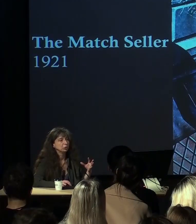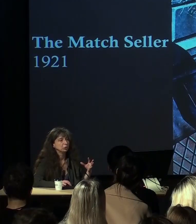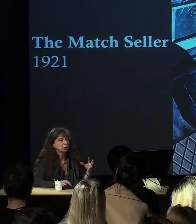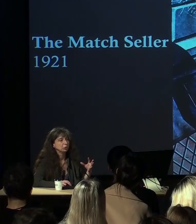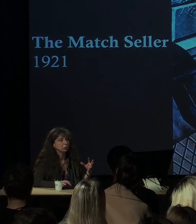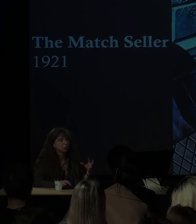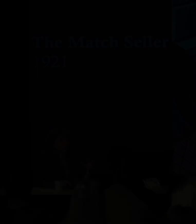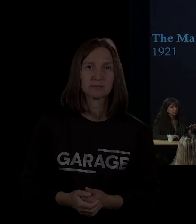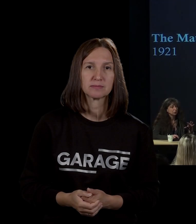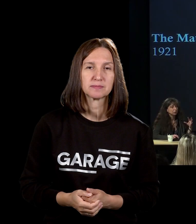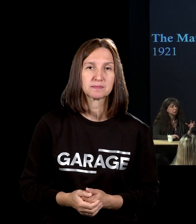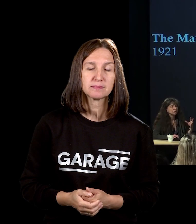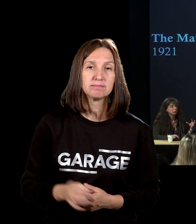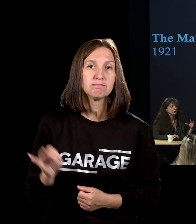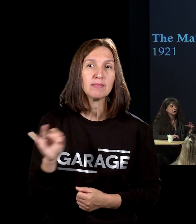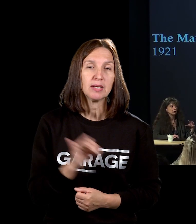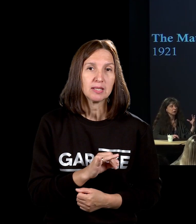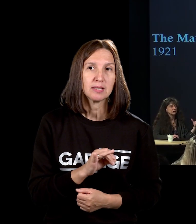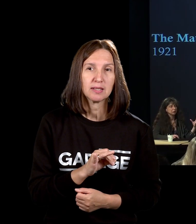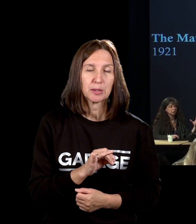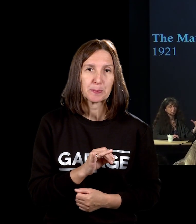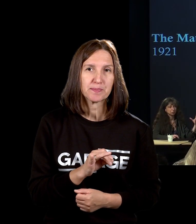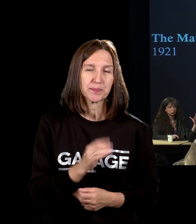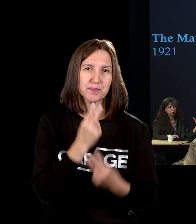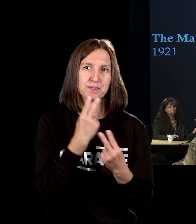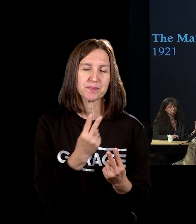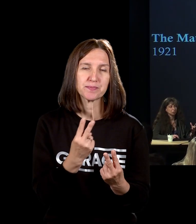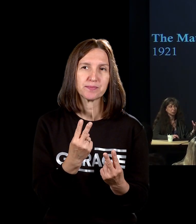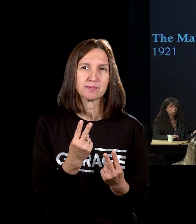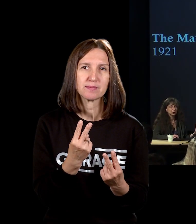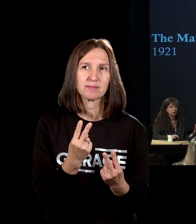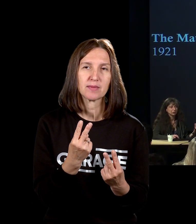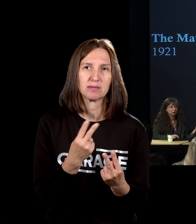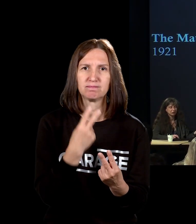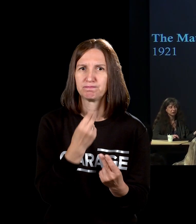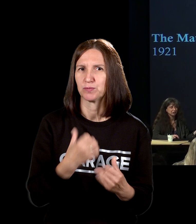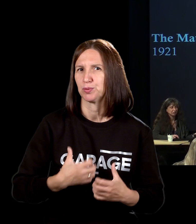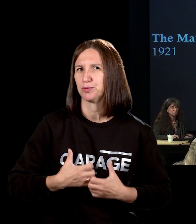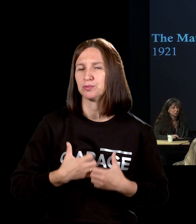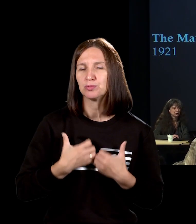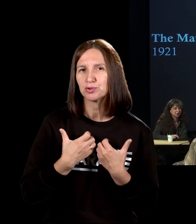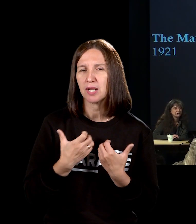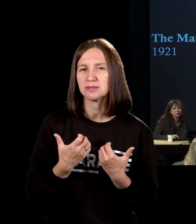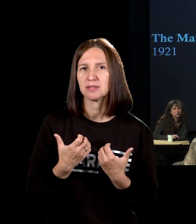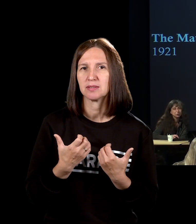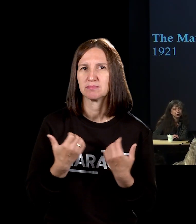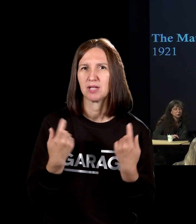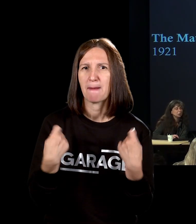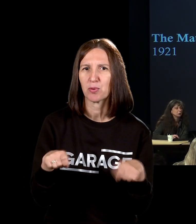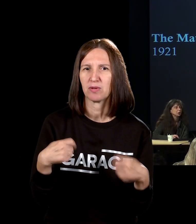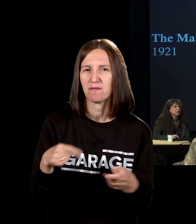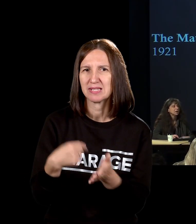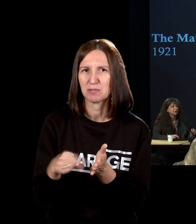белым носком. И вот это вот абсолютно, как бы, как сделан вот этот вот ужасный, этот как продавец